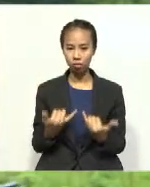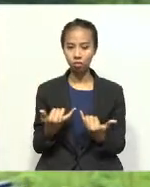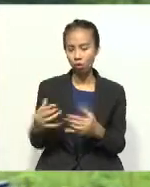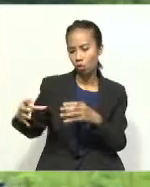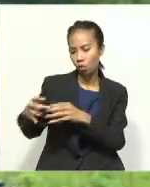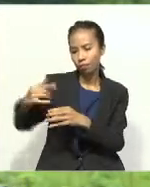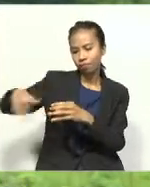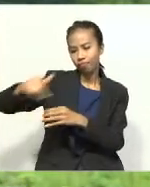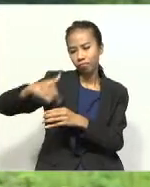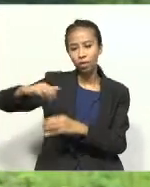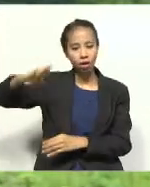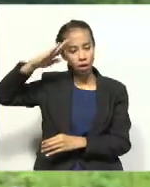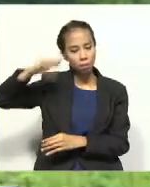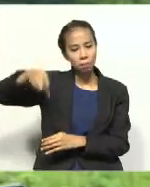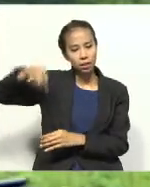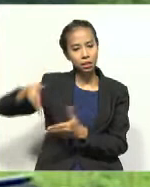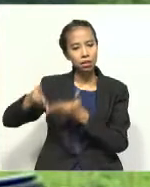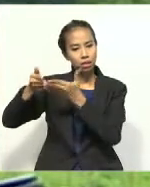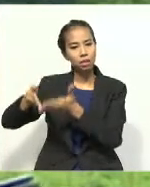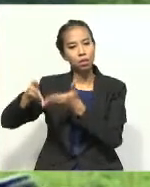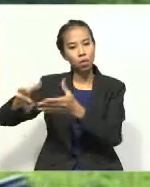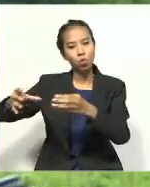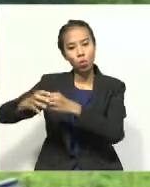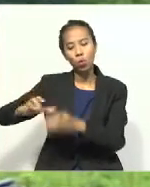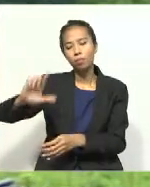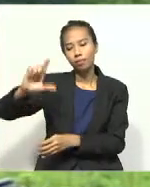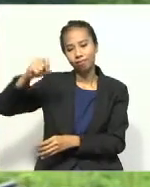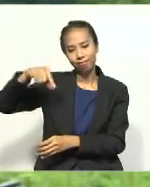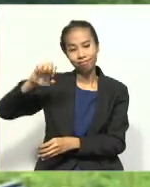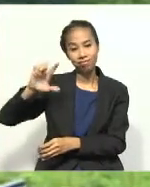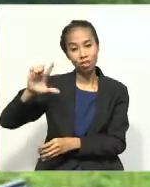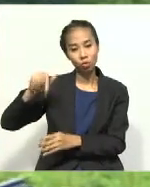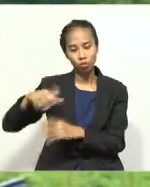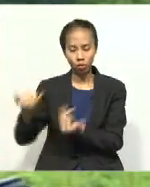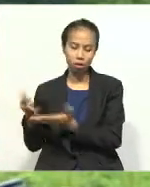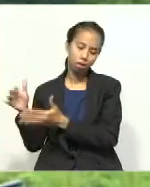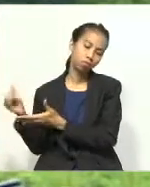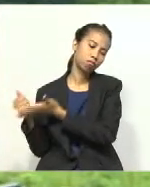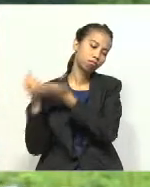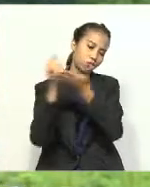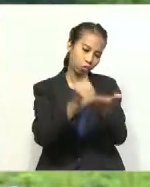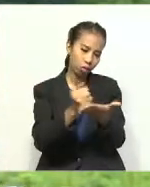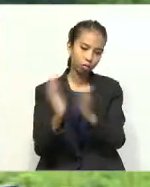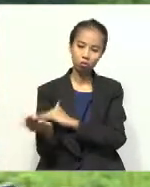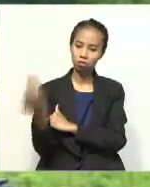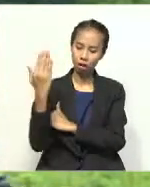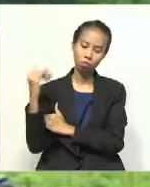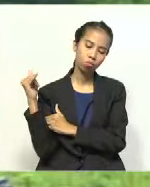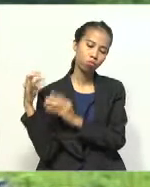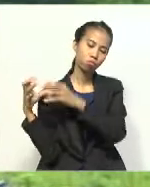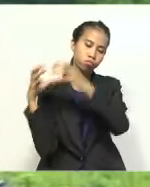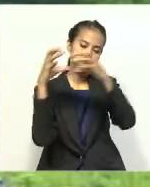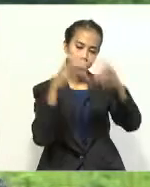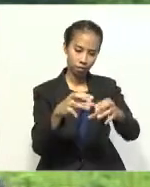างหน่วยสงครามพิเศษทางเรือนะครับหรือว่าหน่วยซิลจากกองทัพเรือก็ได้เดินทางเข้ามาร่วมปฏิบัติการในช่วงเช้าที่ผ่านมา